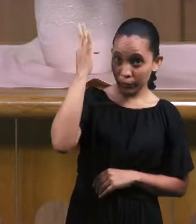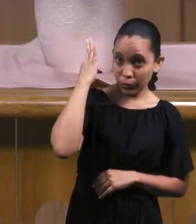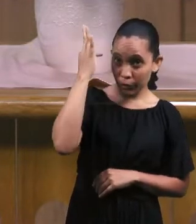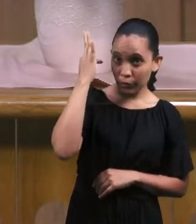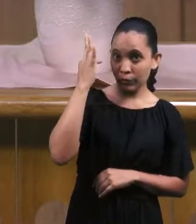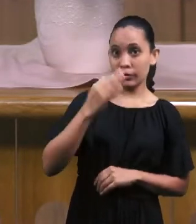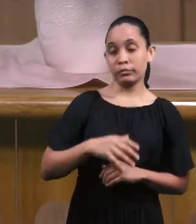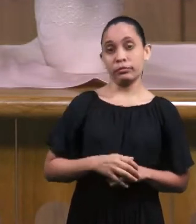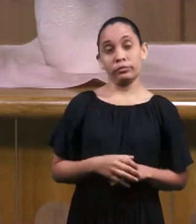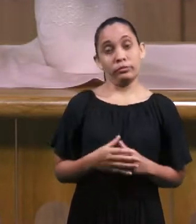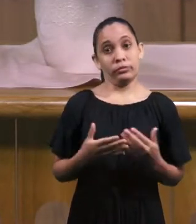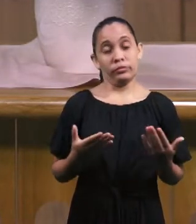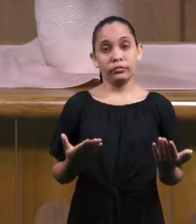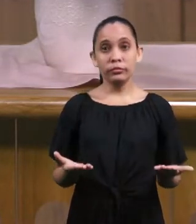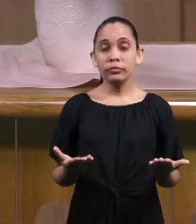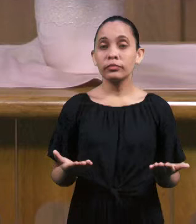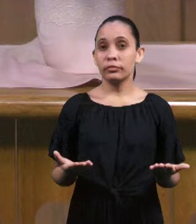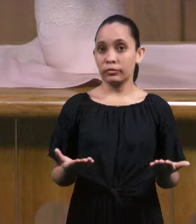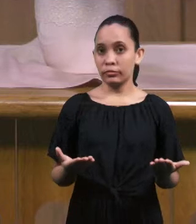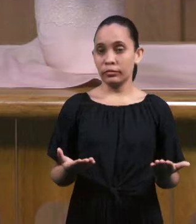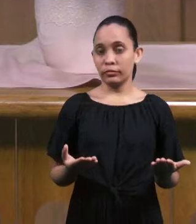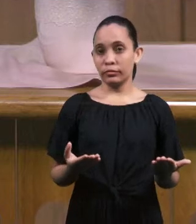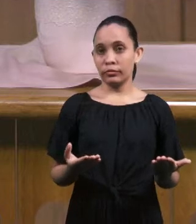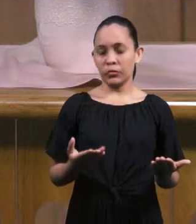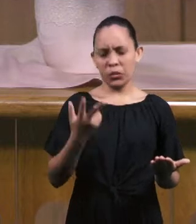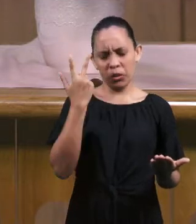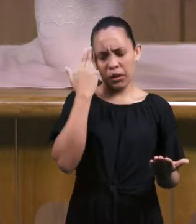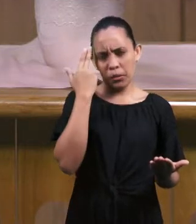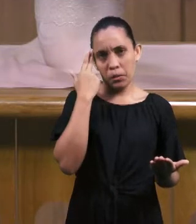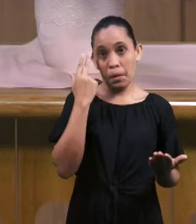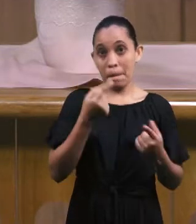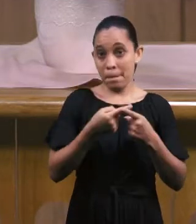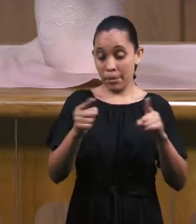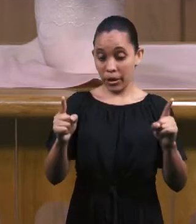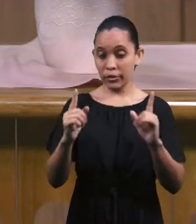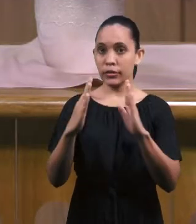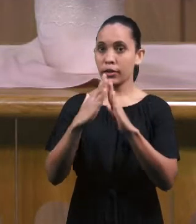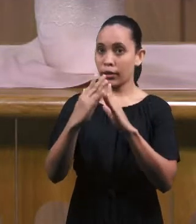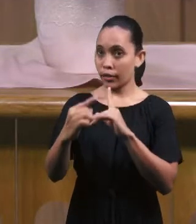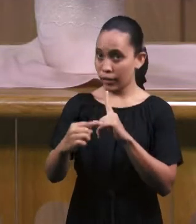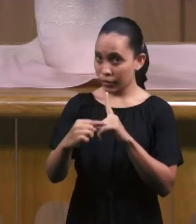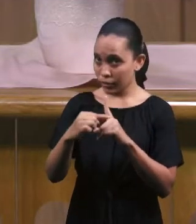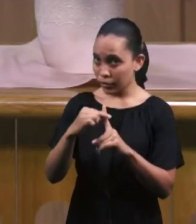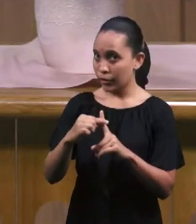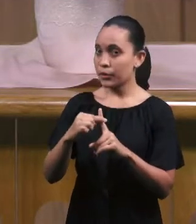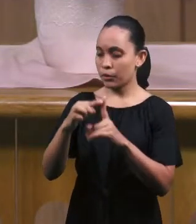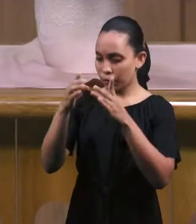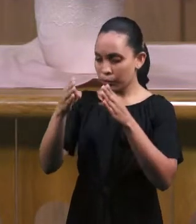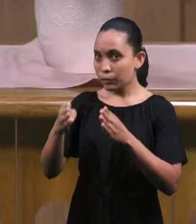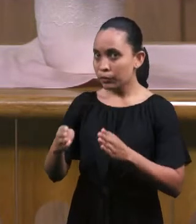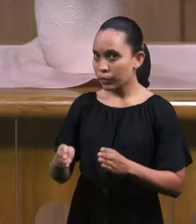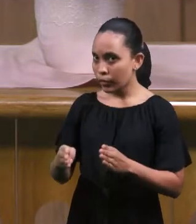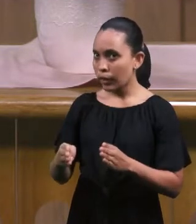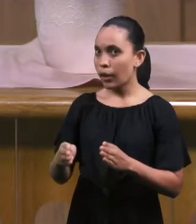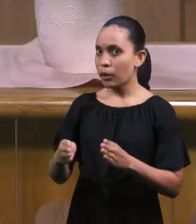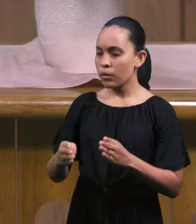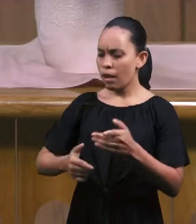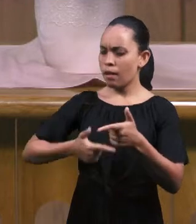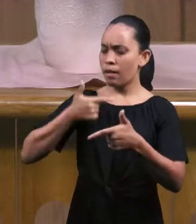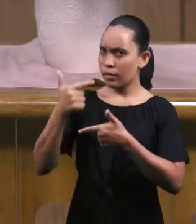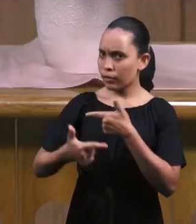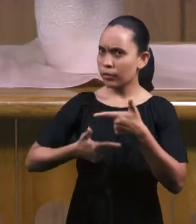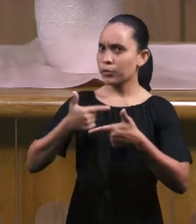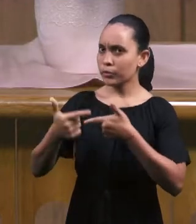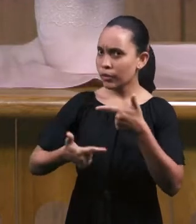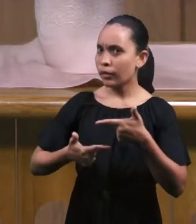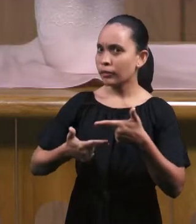naturels, mais l'Église, elle savait, elle luttait pour respirer